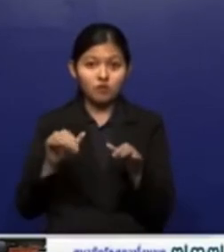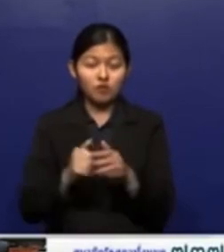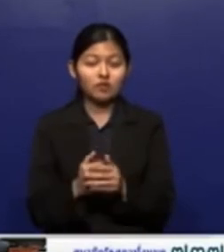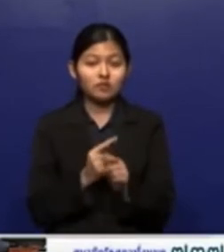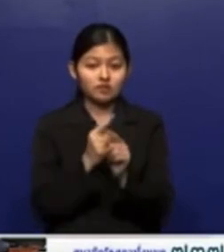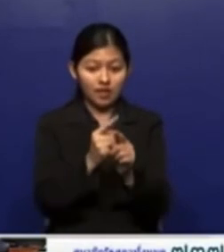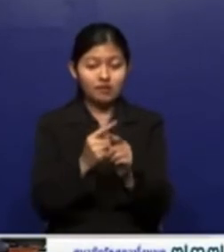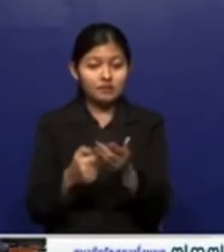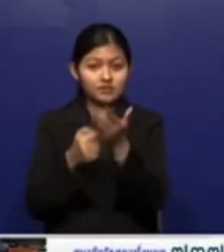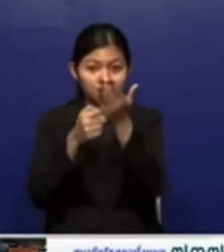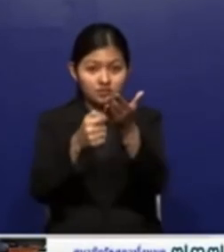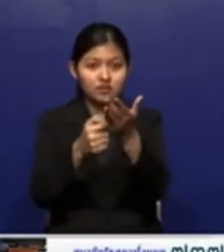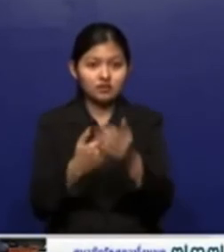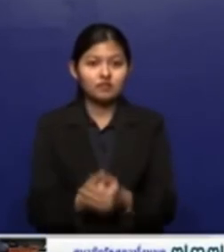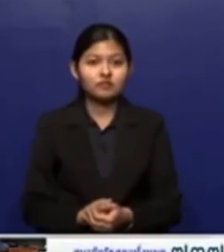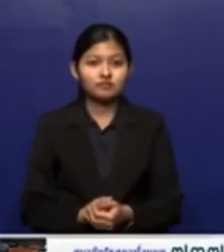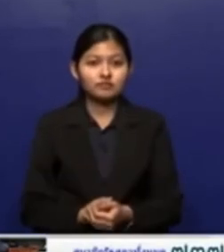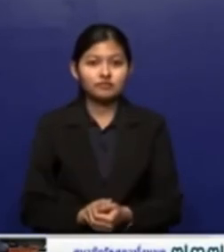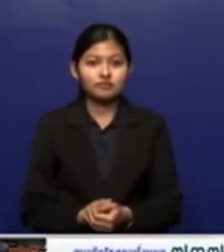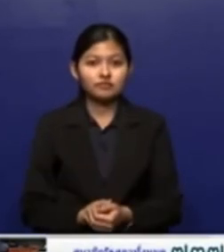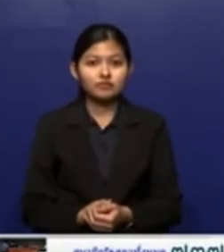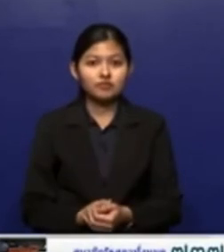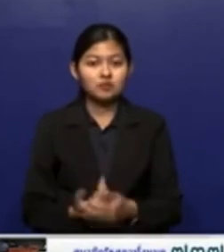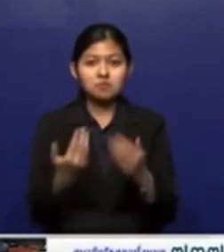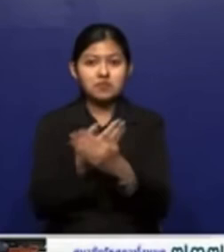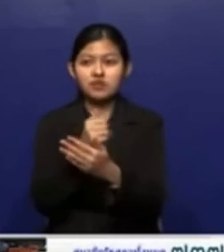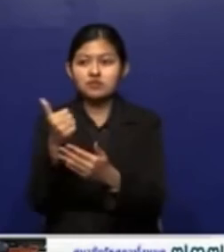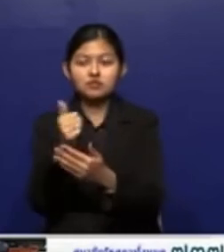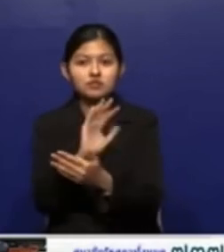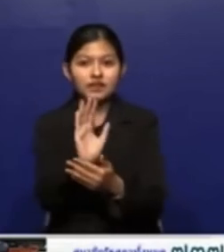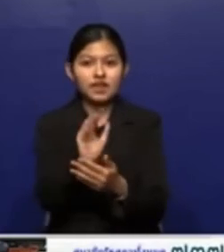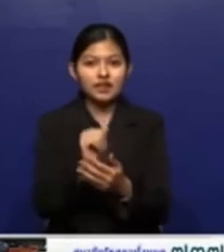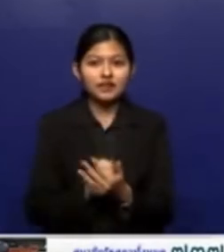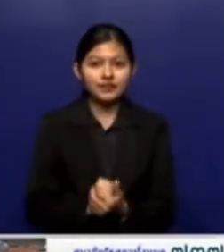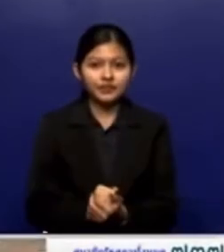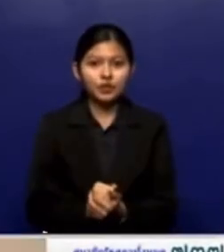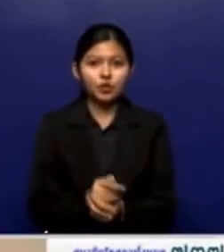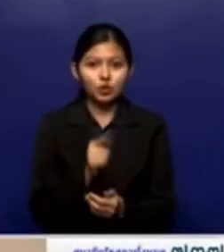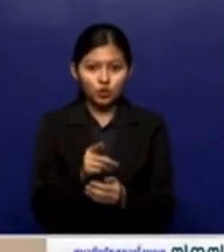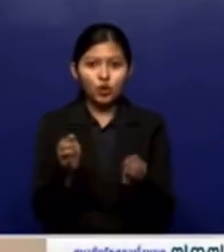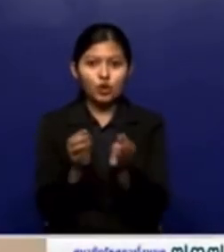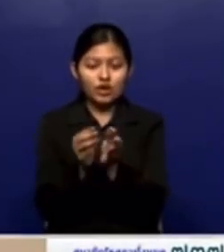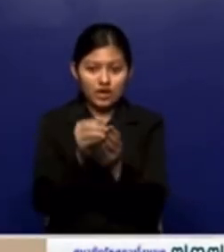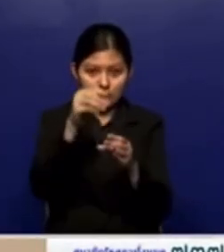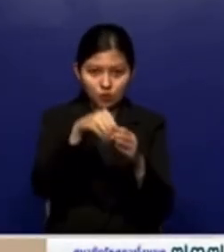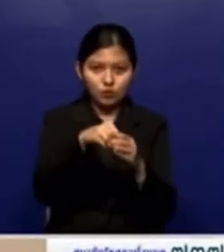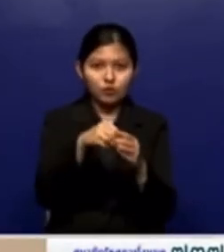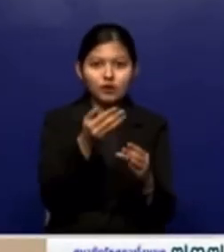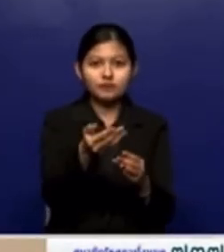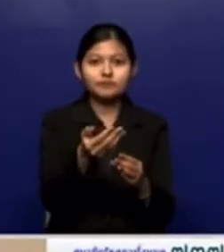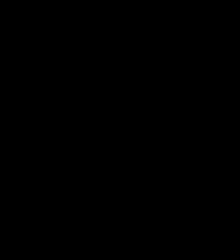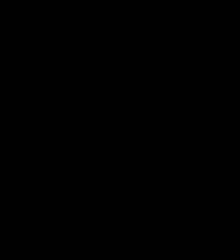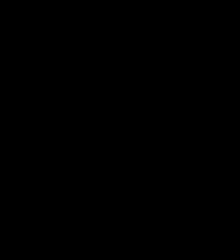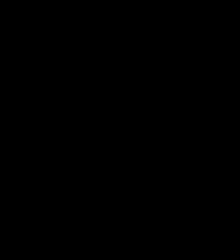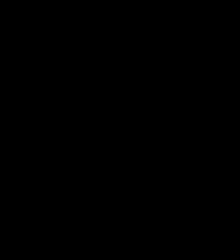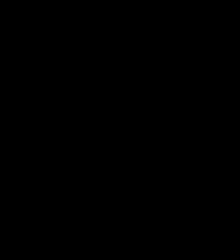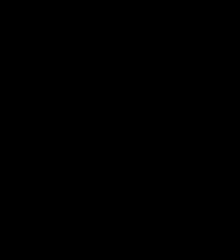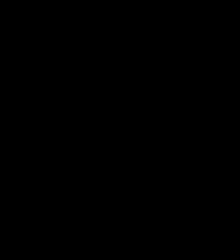ก็ไม่มีทางหลีกเลี่ยงอย่างอื่นต้องลงมาติดตามที่ที่ประชุมที่ลงมติม.ค